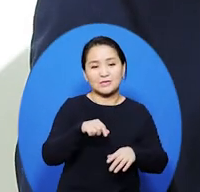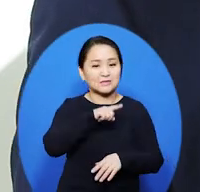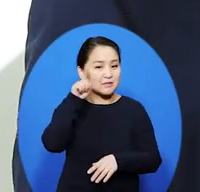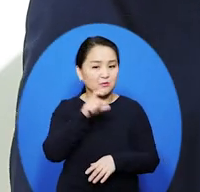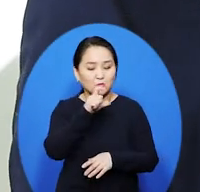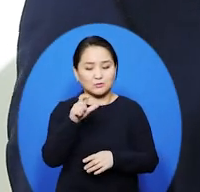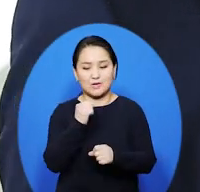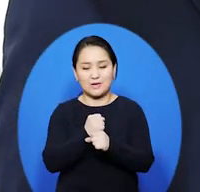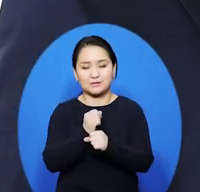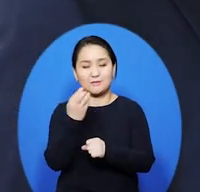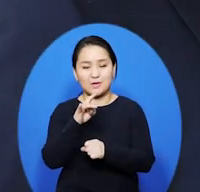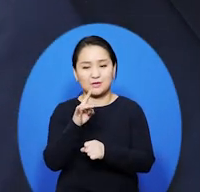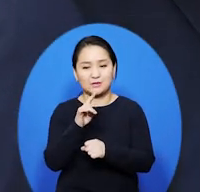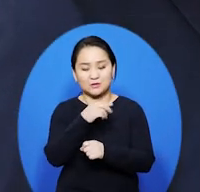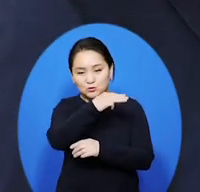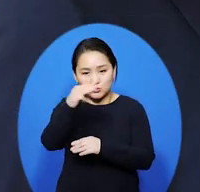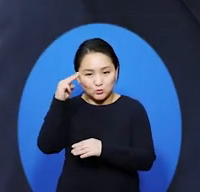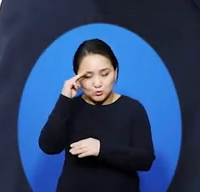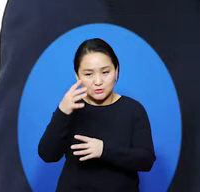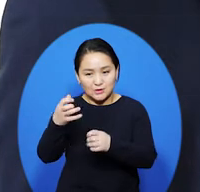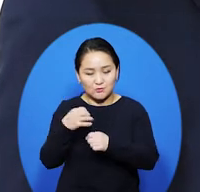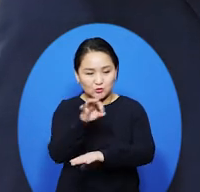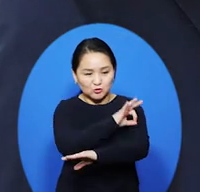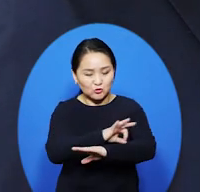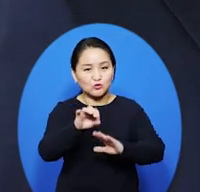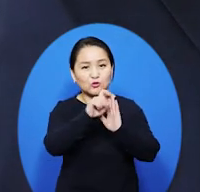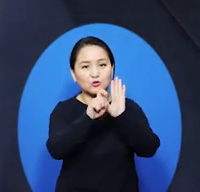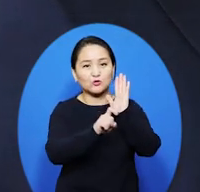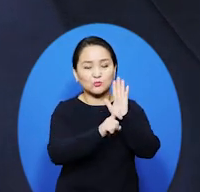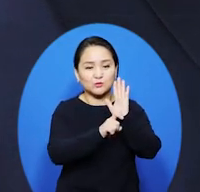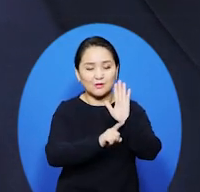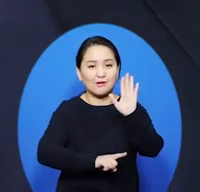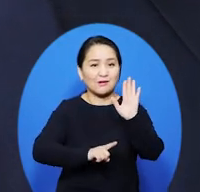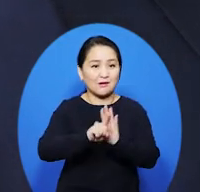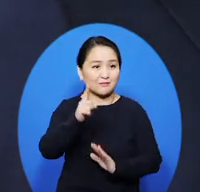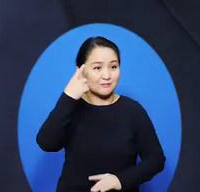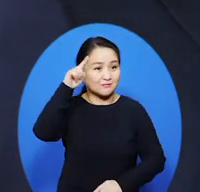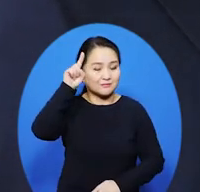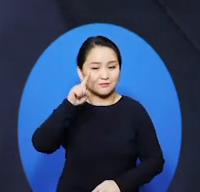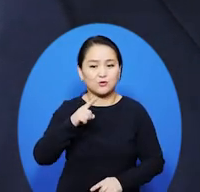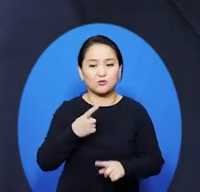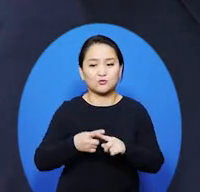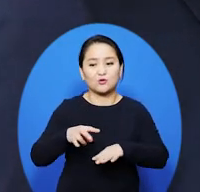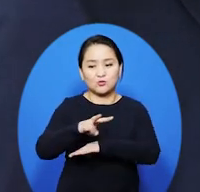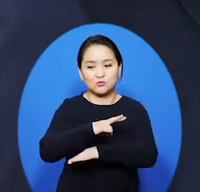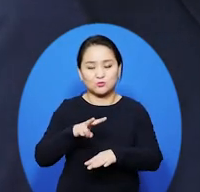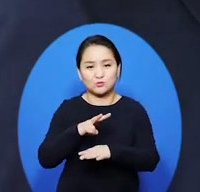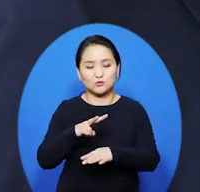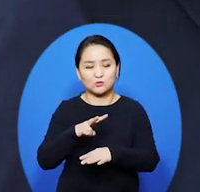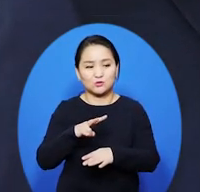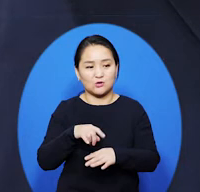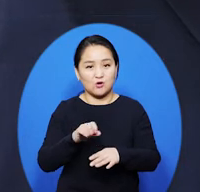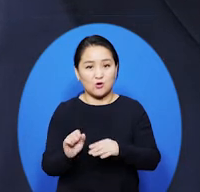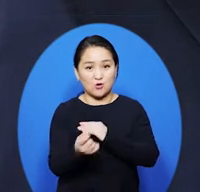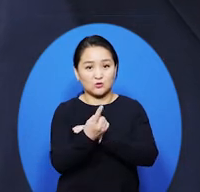ажлын байран дээр туршлага эзэмшүүлэх төсөл хөтөлбөрийг бид нэр санаачлан 19 онд орон нутгийн онцлогтой төсөлд бид